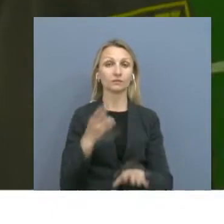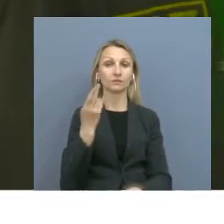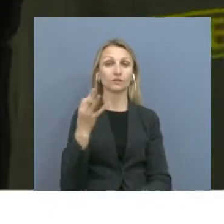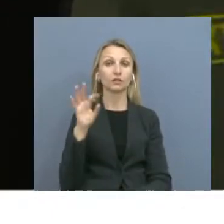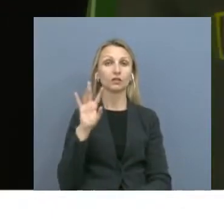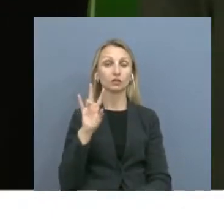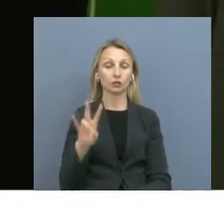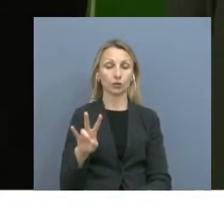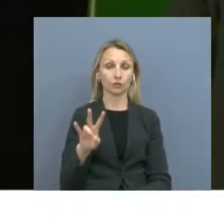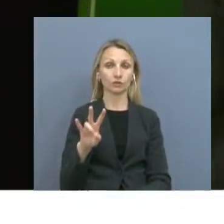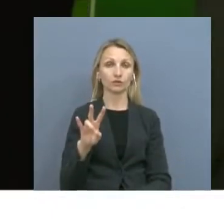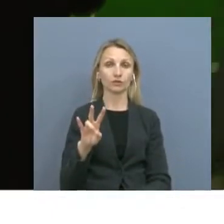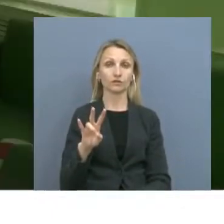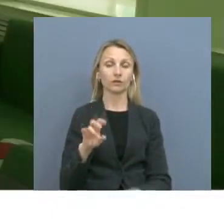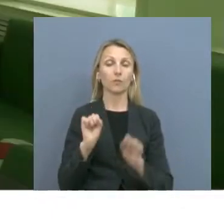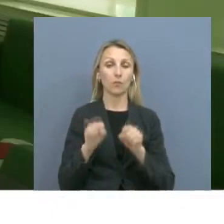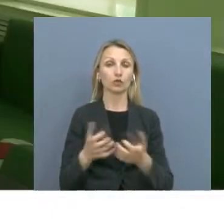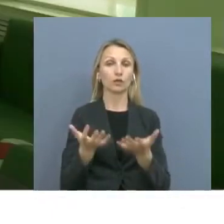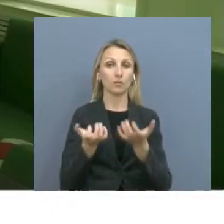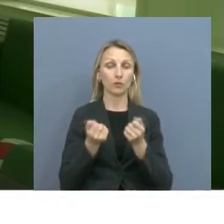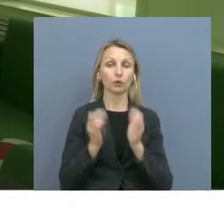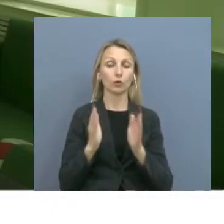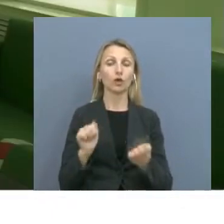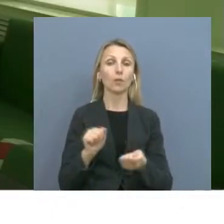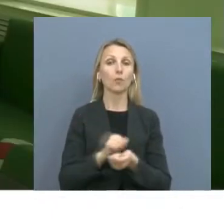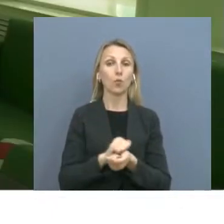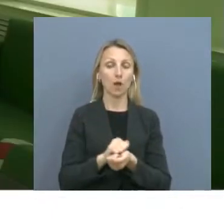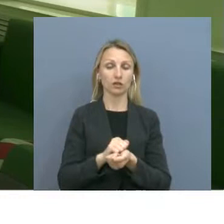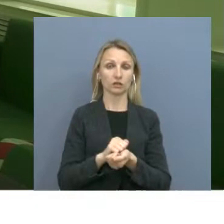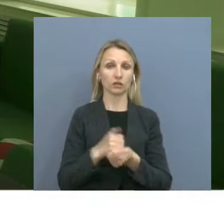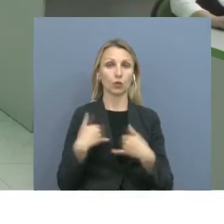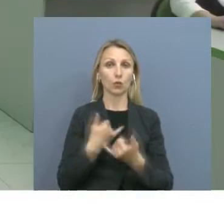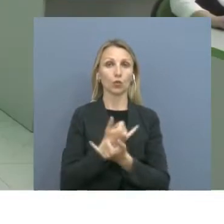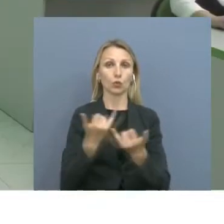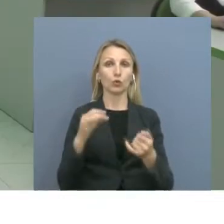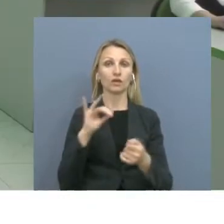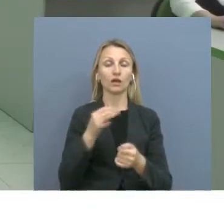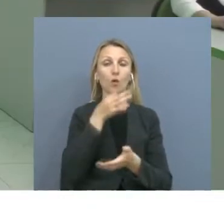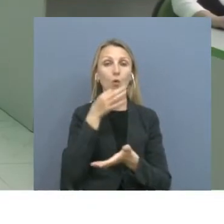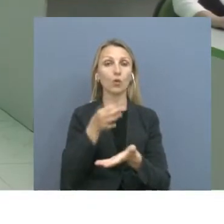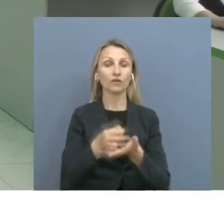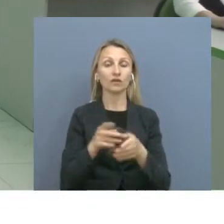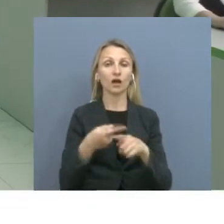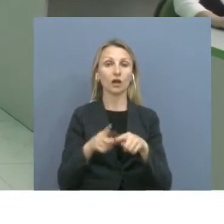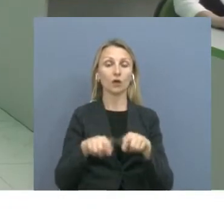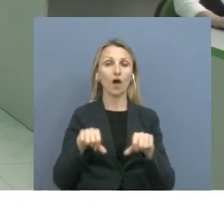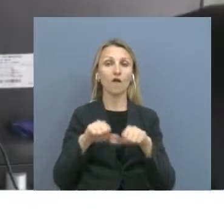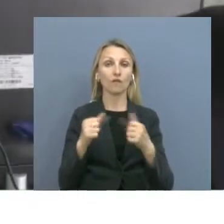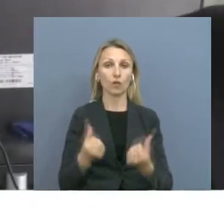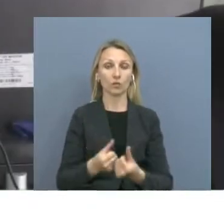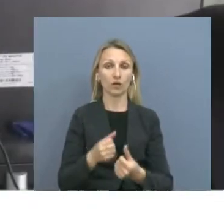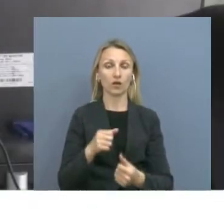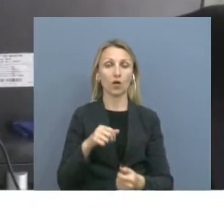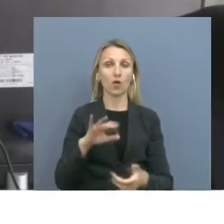населения правительства для граждан можно будет получать только бумажные услуги и результаты госуслуг, оформленных онлайн. Более того,